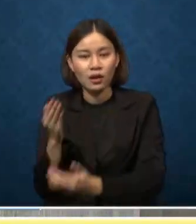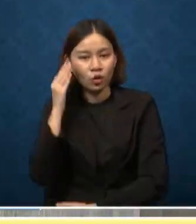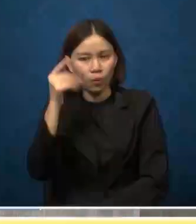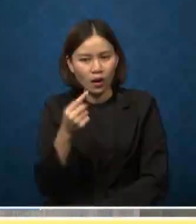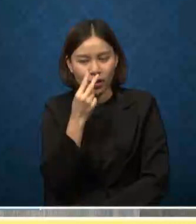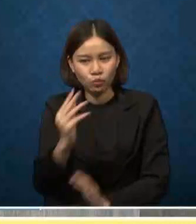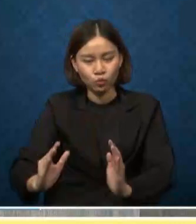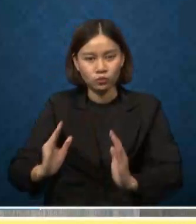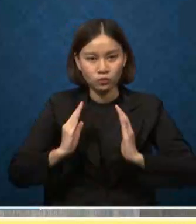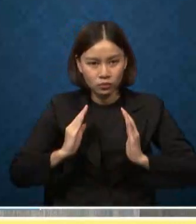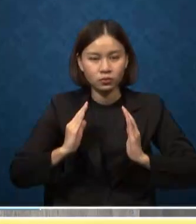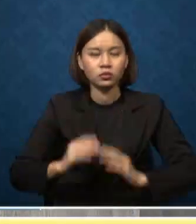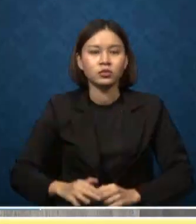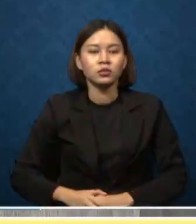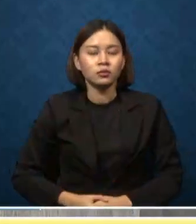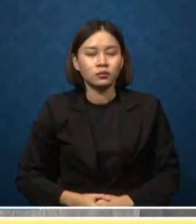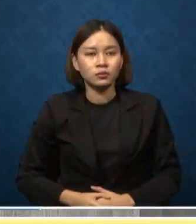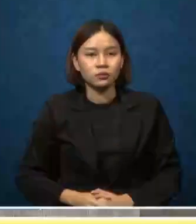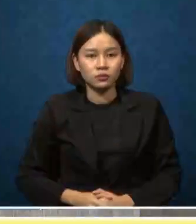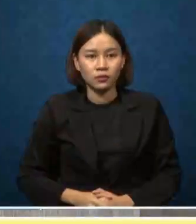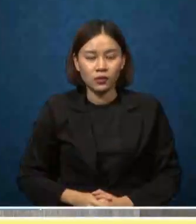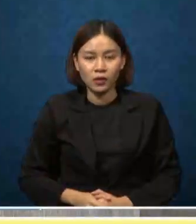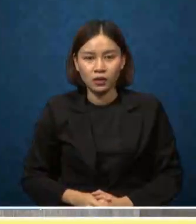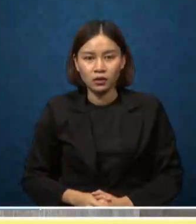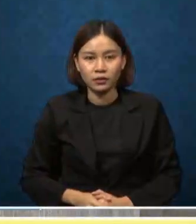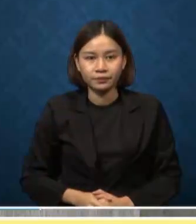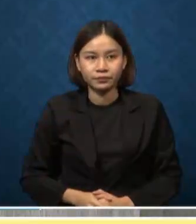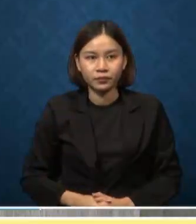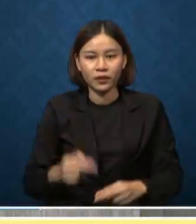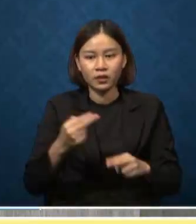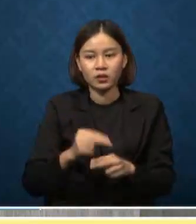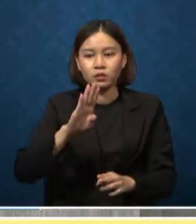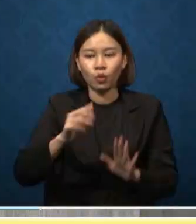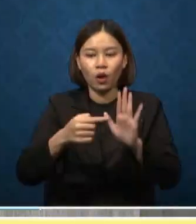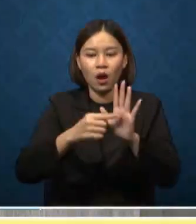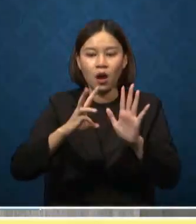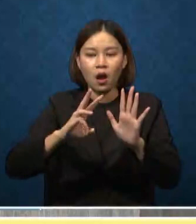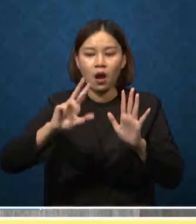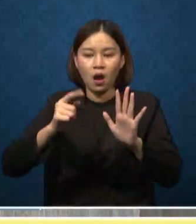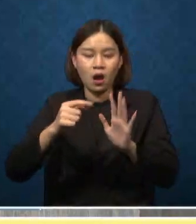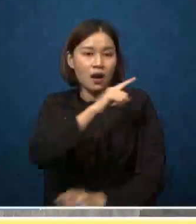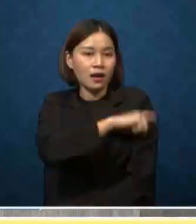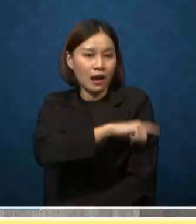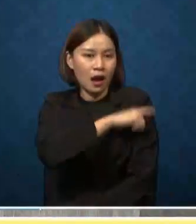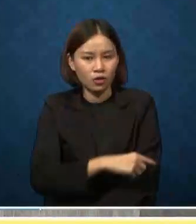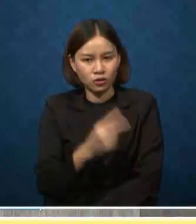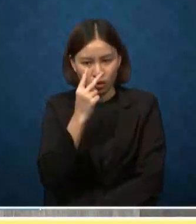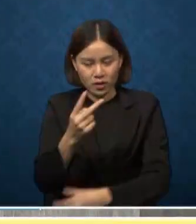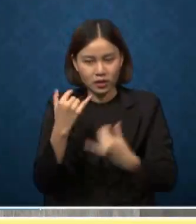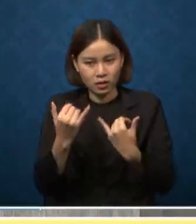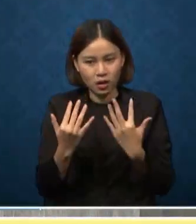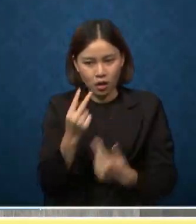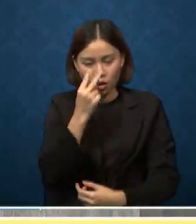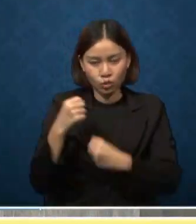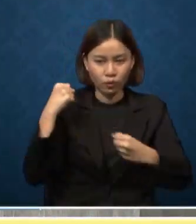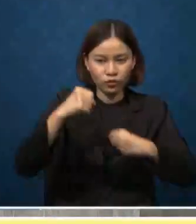แบบอย่างนะครับอีกคนหนึ่งครับบัวขาวบัญชาเมฆตอนนี้เรายังรอดูไฟท์สำคัญอยู่ที่เขา